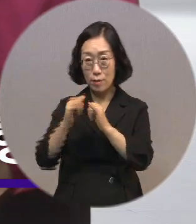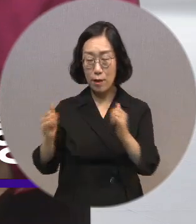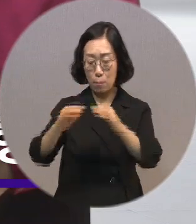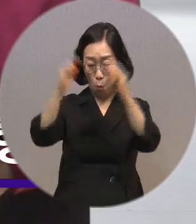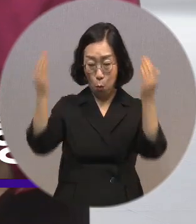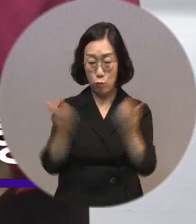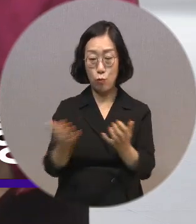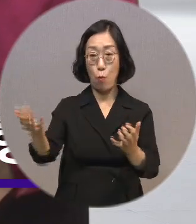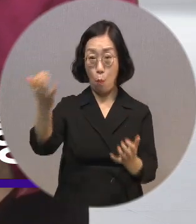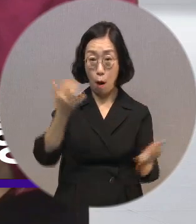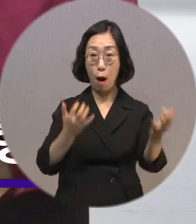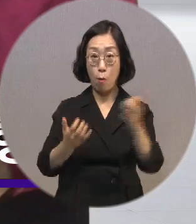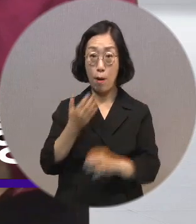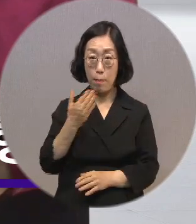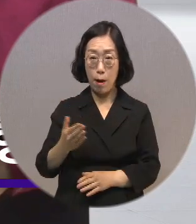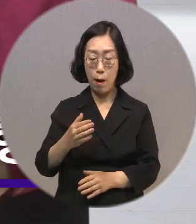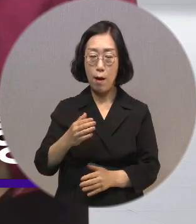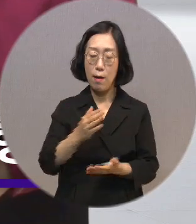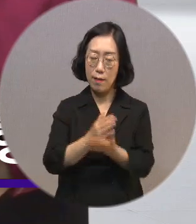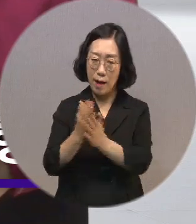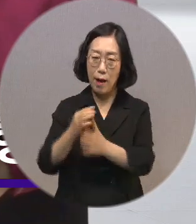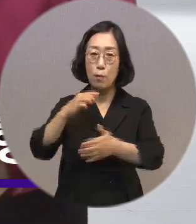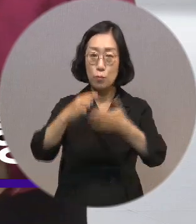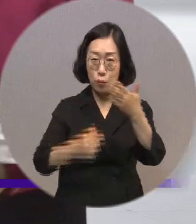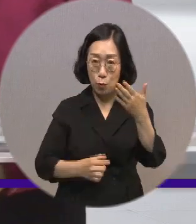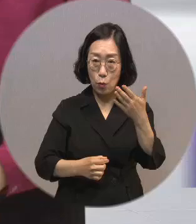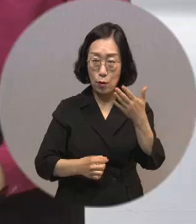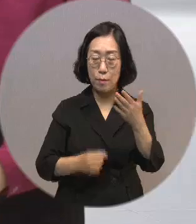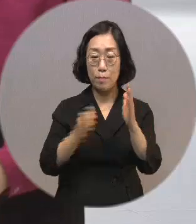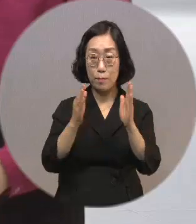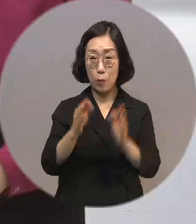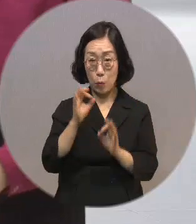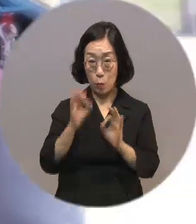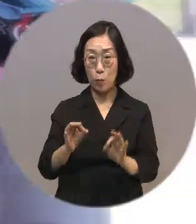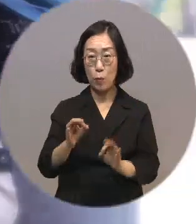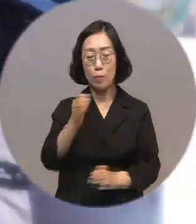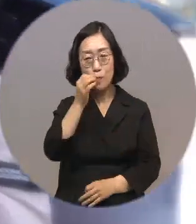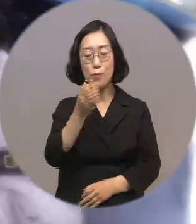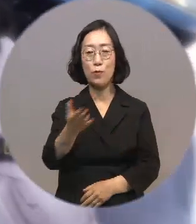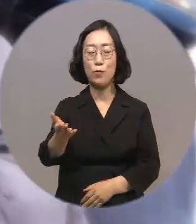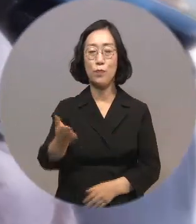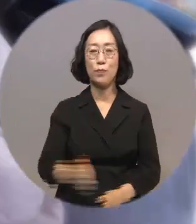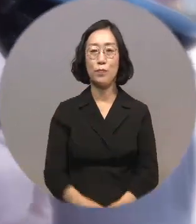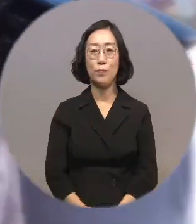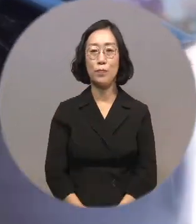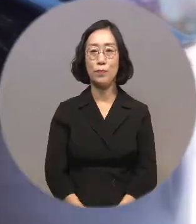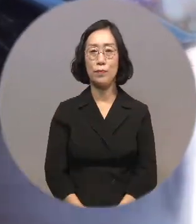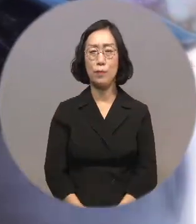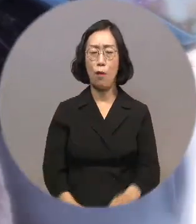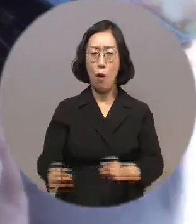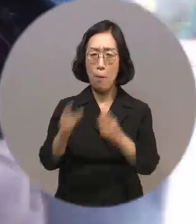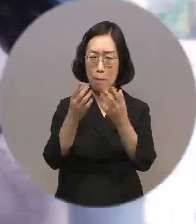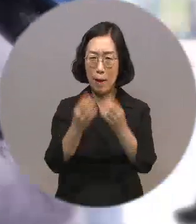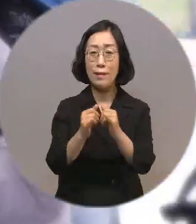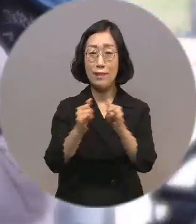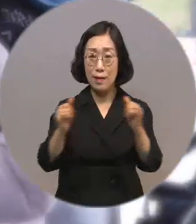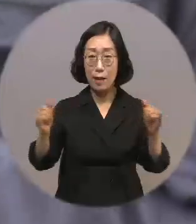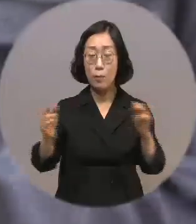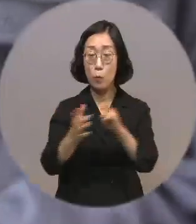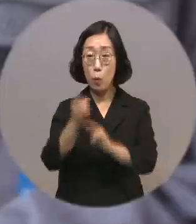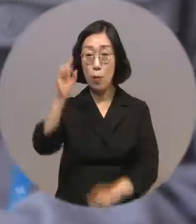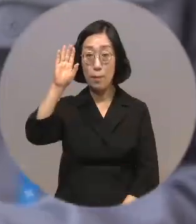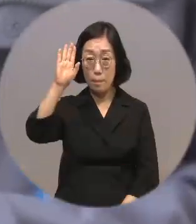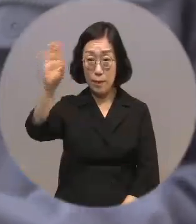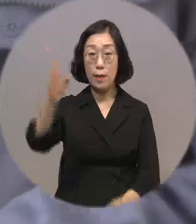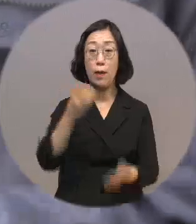함께 체험할 수 있는 다양한 프로그램이 진행된 현장을 다녀왔습니다. 더 많은 사람들이 통일 미래를